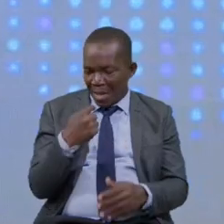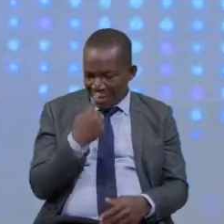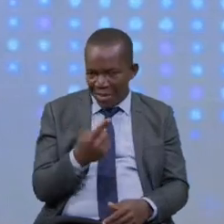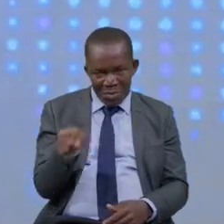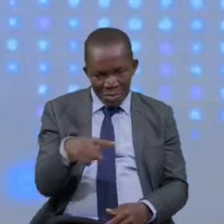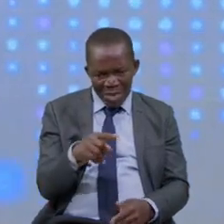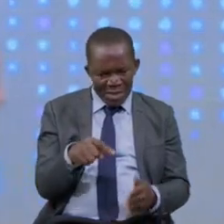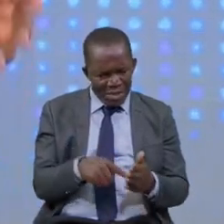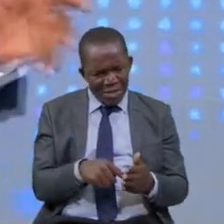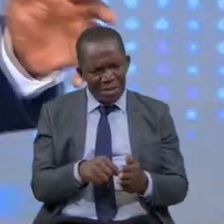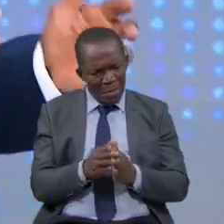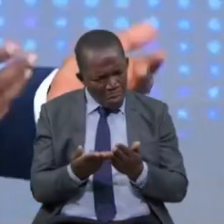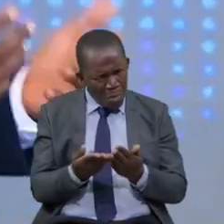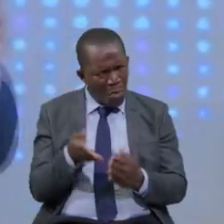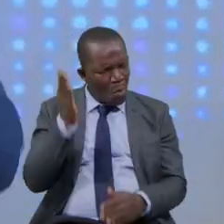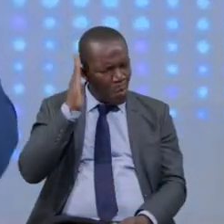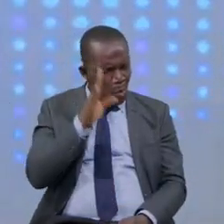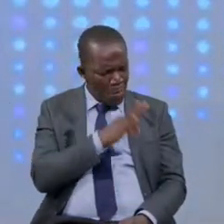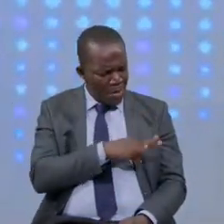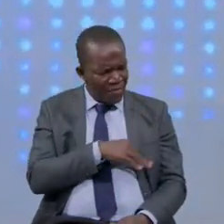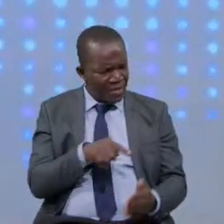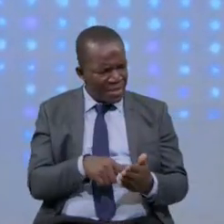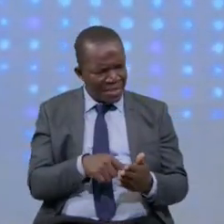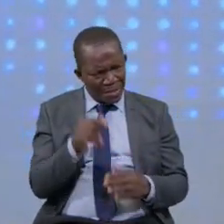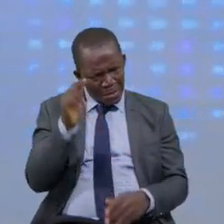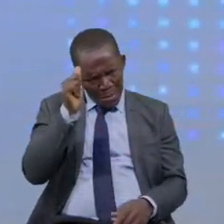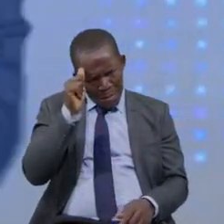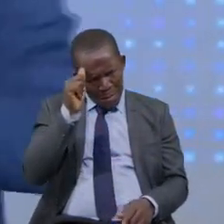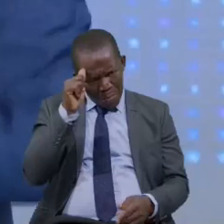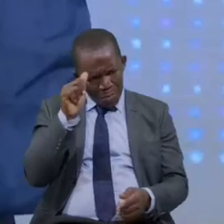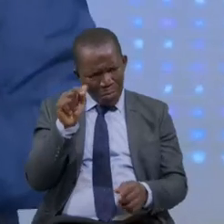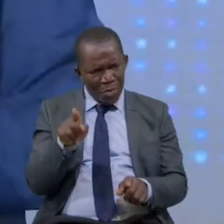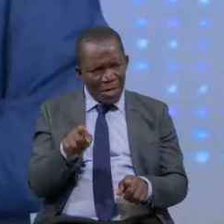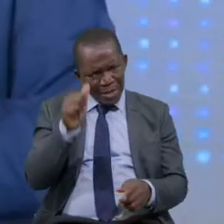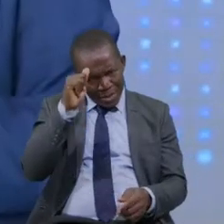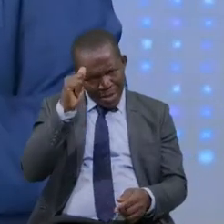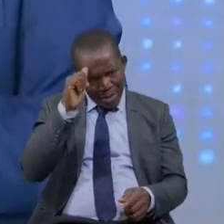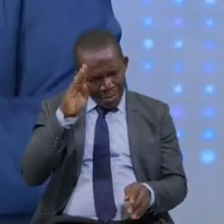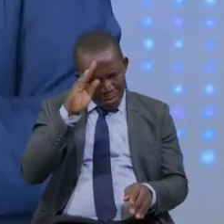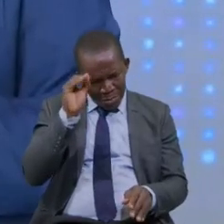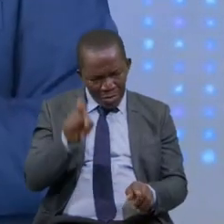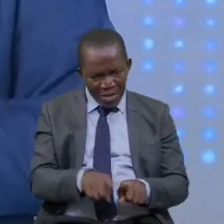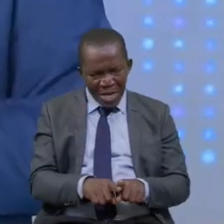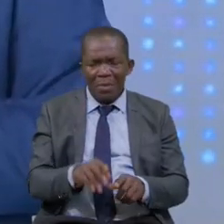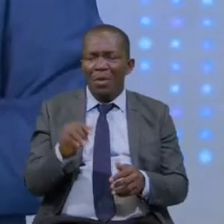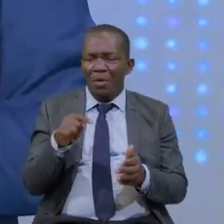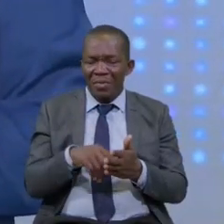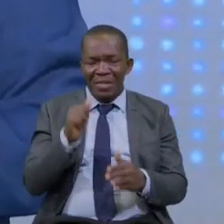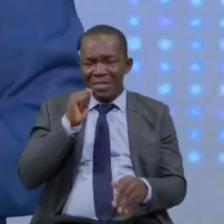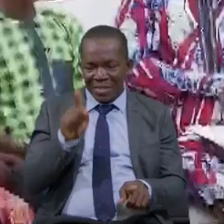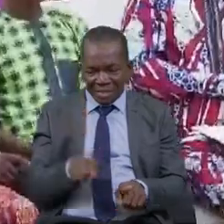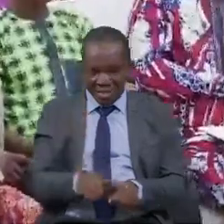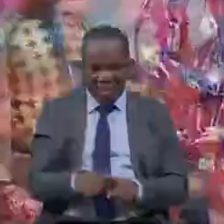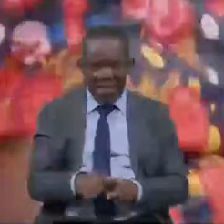sera profitable pour tel frère, telle soeur. Et il achète ce livre. Et il te donne ce livre. Est-ce que quelqu'un t'a jamais fait ça?